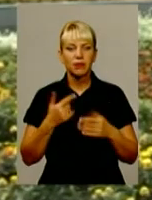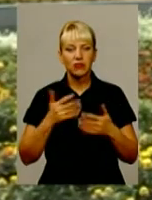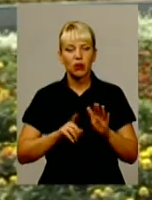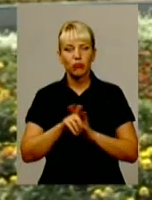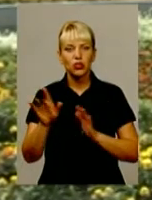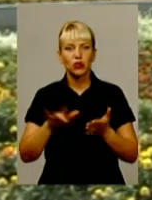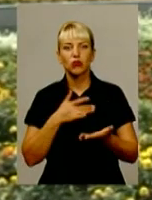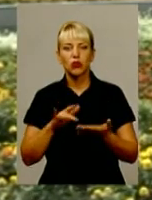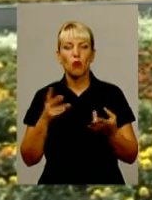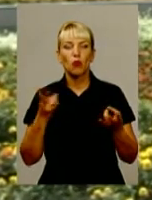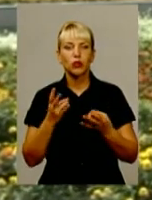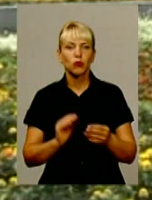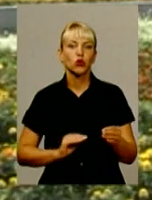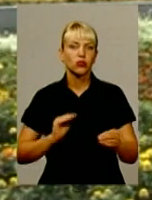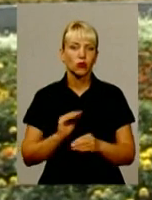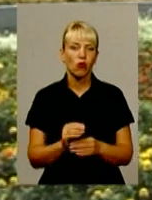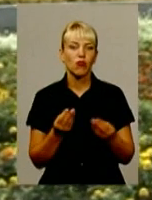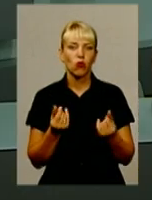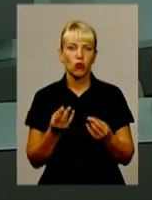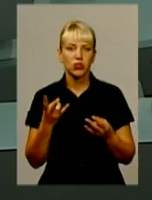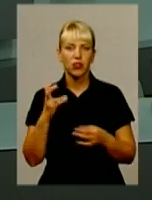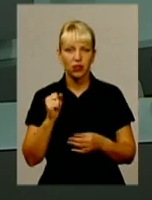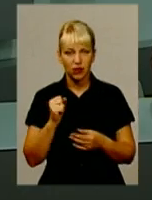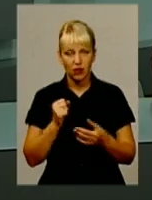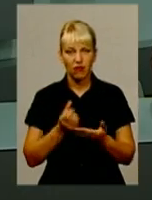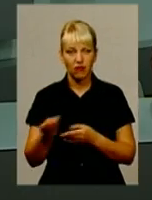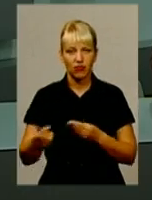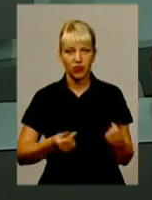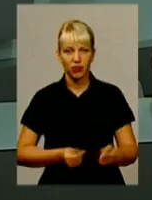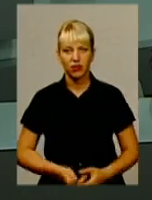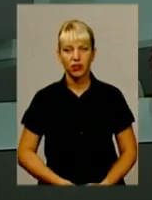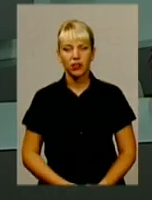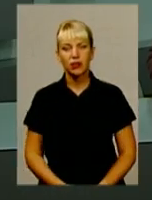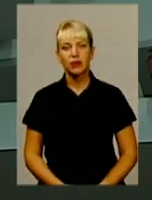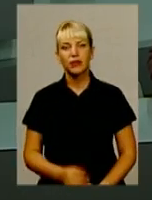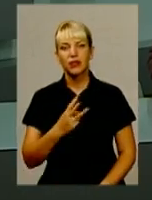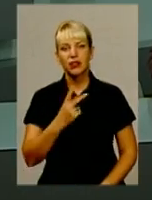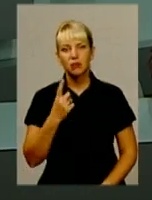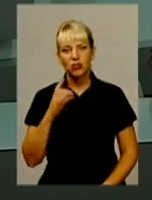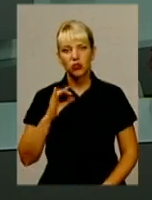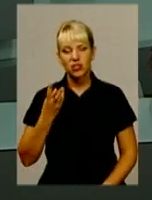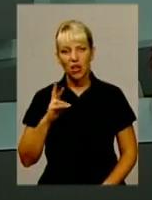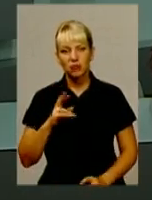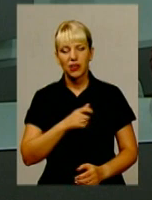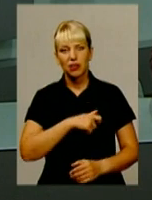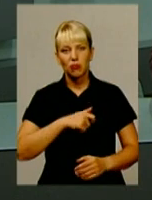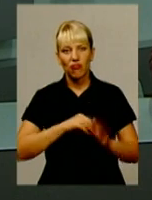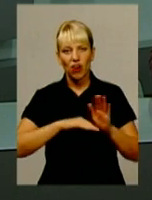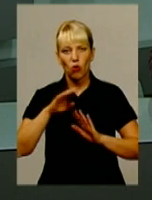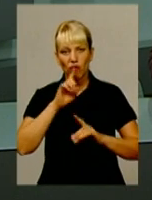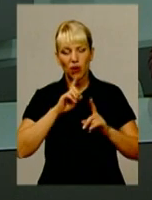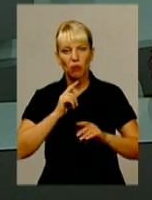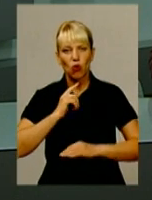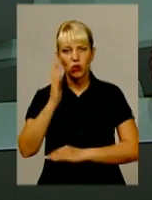розрахунки потреб у додаткових коштах. 31 серпня депутати Верховної Ради проголосували у